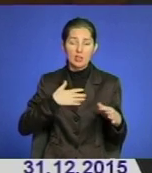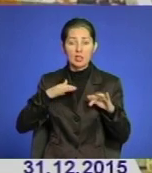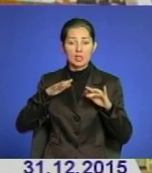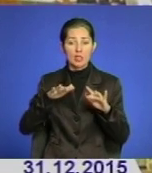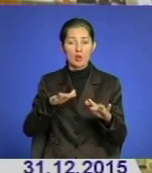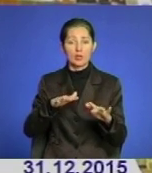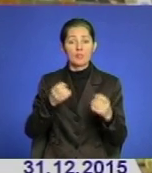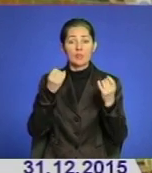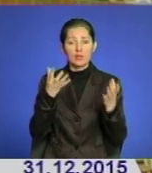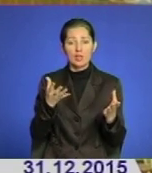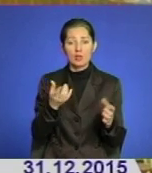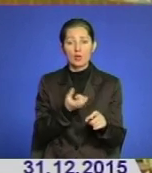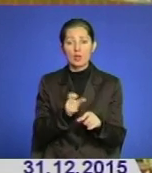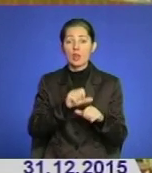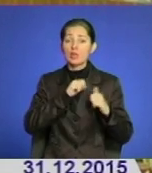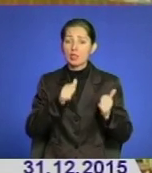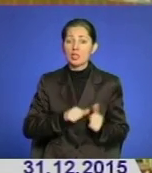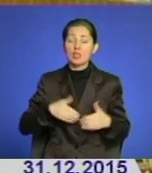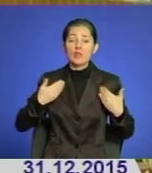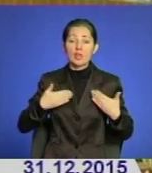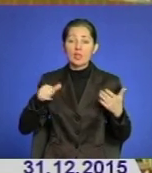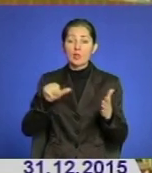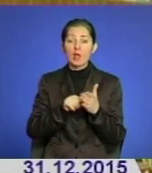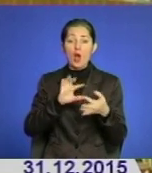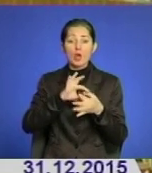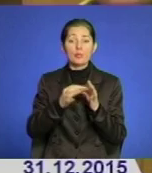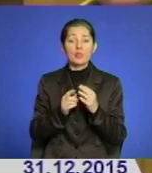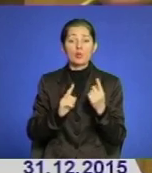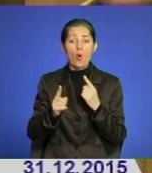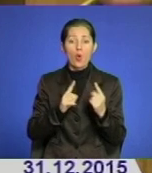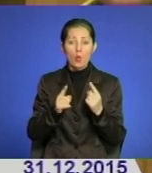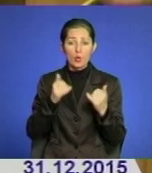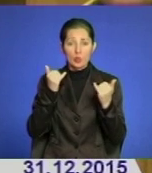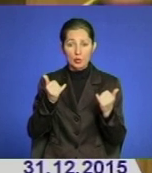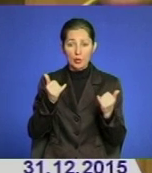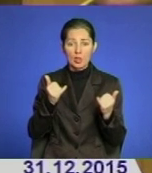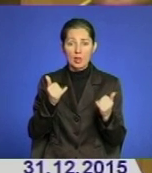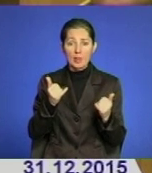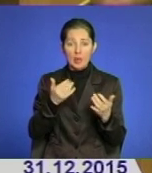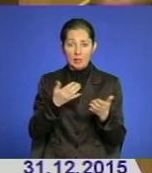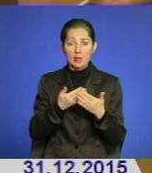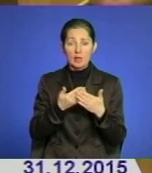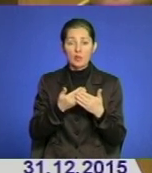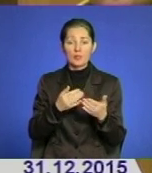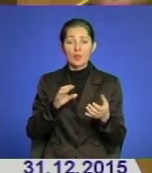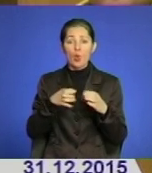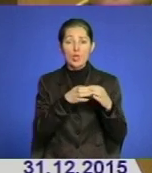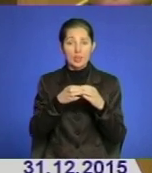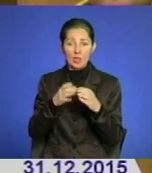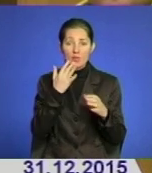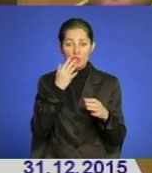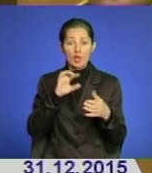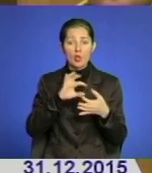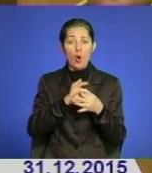заходи. І, звичайно, найщиріші вітання представникам олімпійського руху. Нещодавно колектив Національного олімпійського комітету України